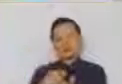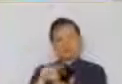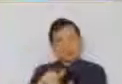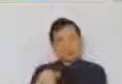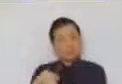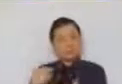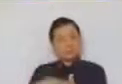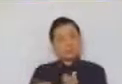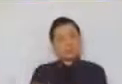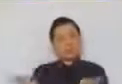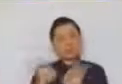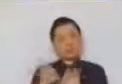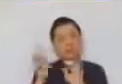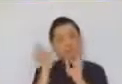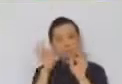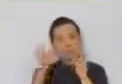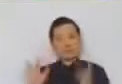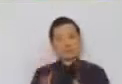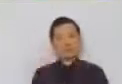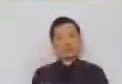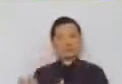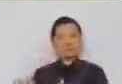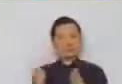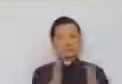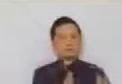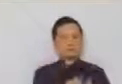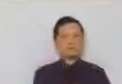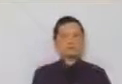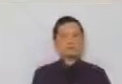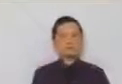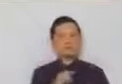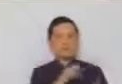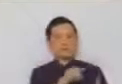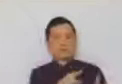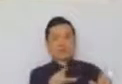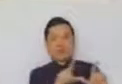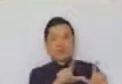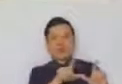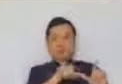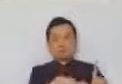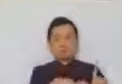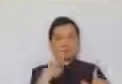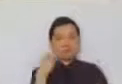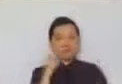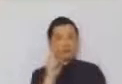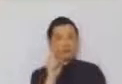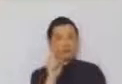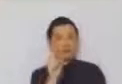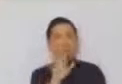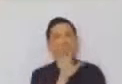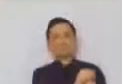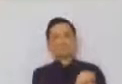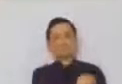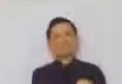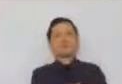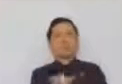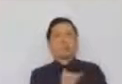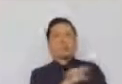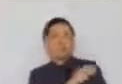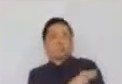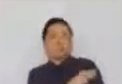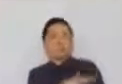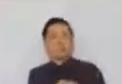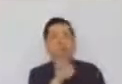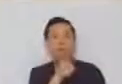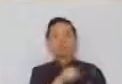patay naman na maglola habang dalawa ang malubhang sugatan matapos gumuho ang ikalawang palapag ng isang kinukumpuning bahay